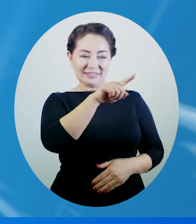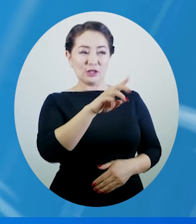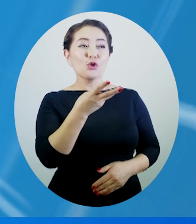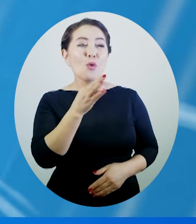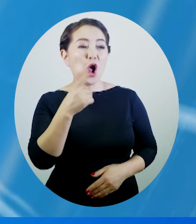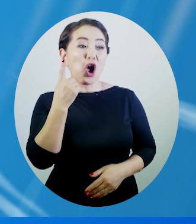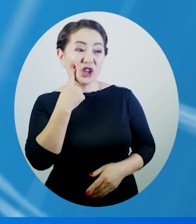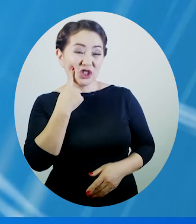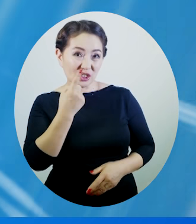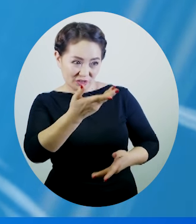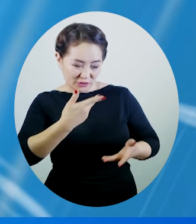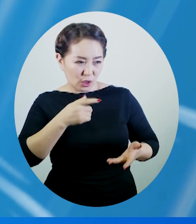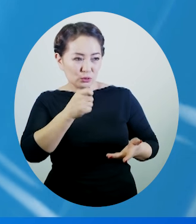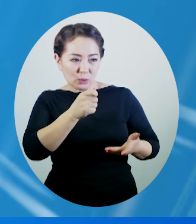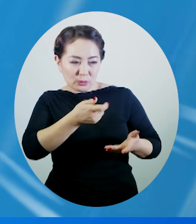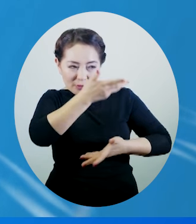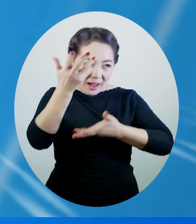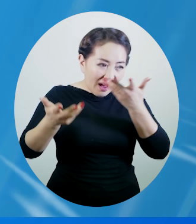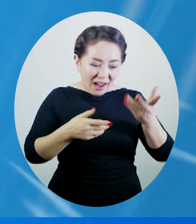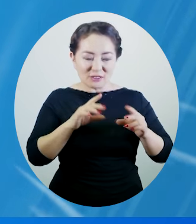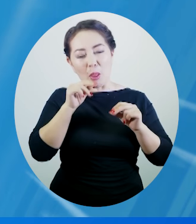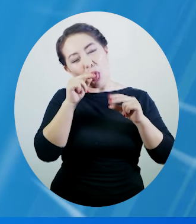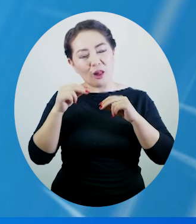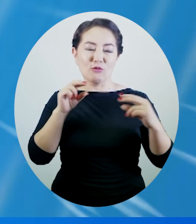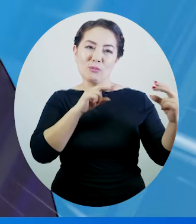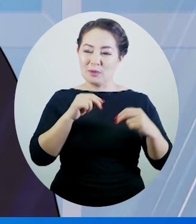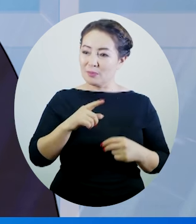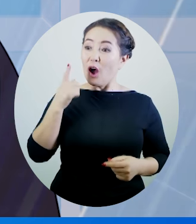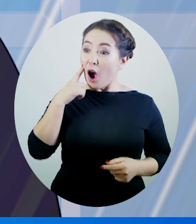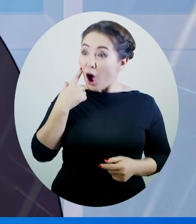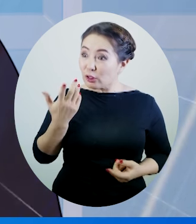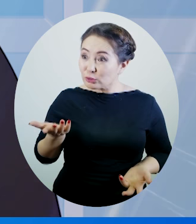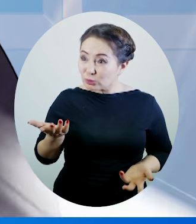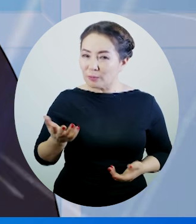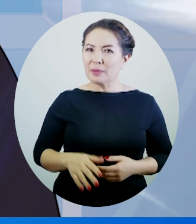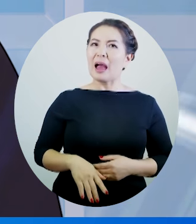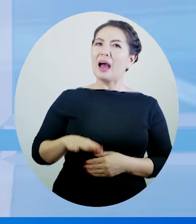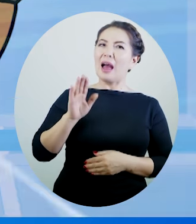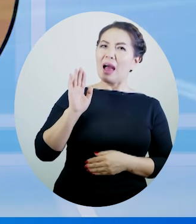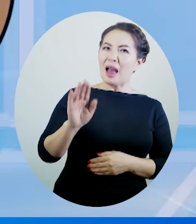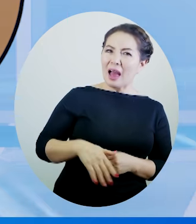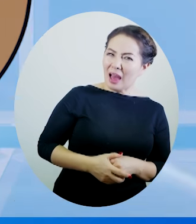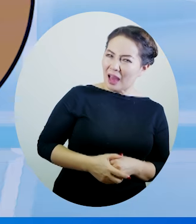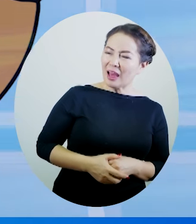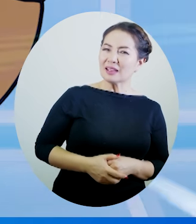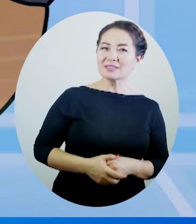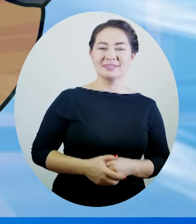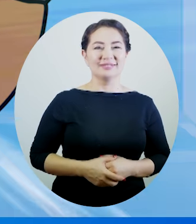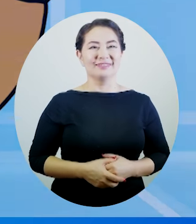Би таны мөсөн чихэр тавихыг чинь мэдчихсэн болохоор түлхүүр хаана байгааг мэдэх гэж энэ олон зүйлийг ярьсан. Нани?